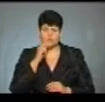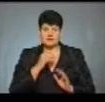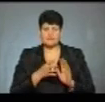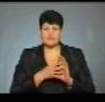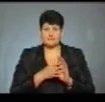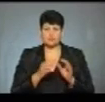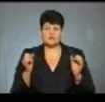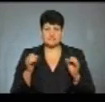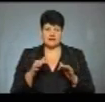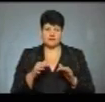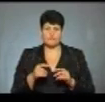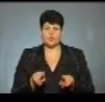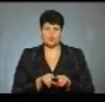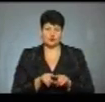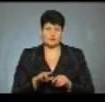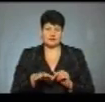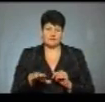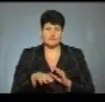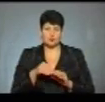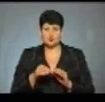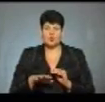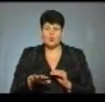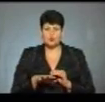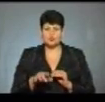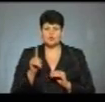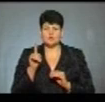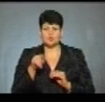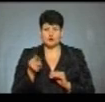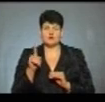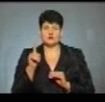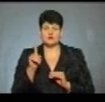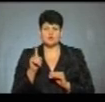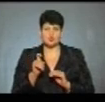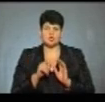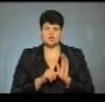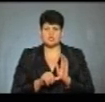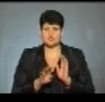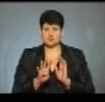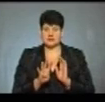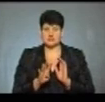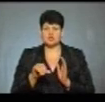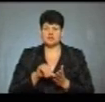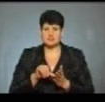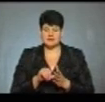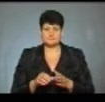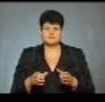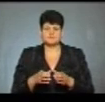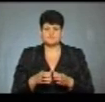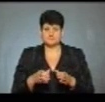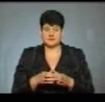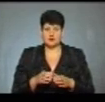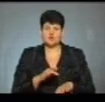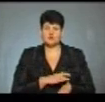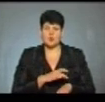9-го скликання в одномандатному виборчому окрузі номер 164. Член депутатської фракції політичної партії